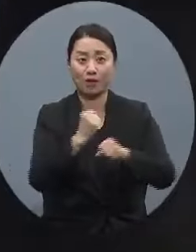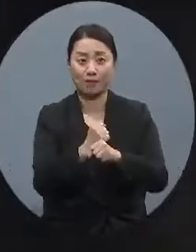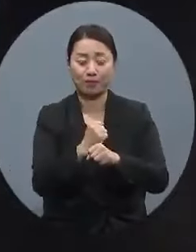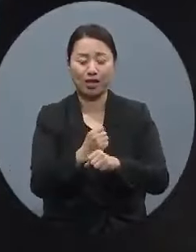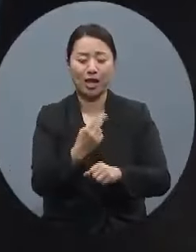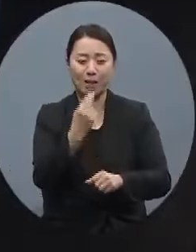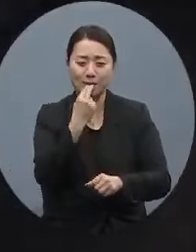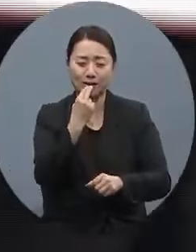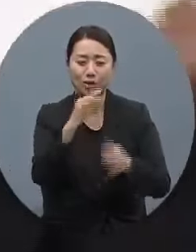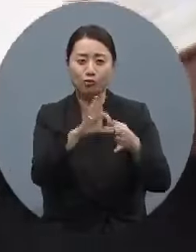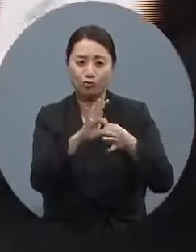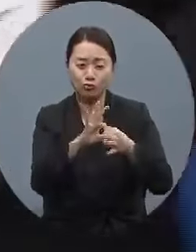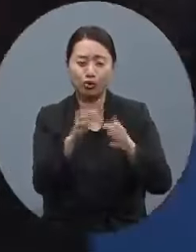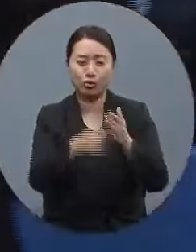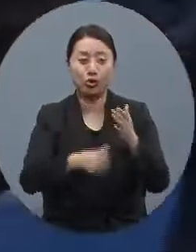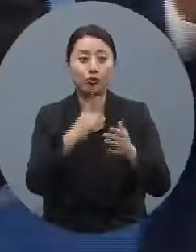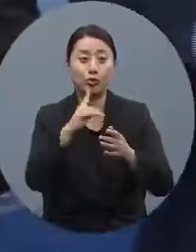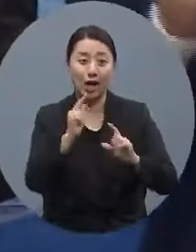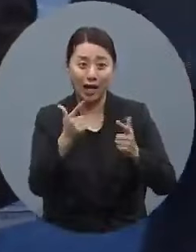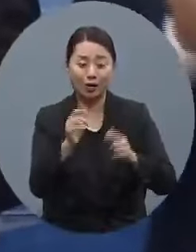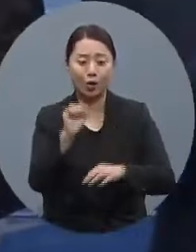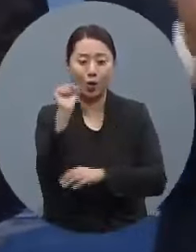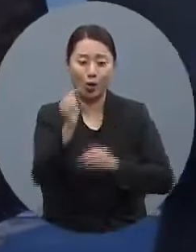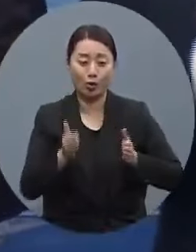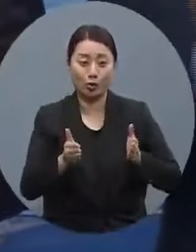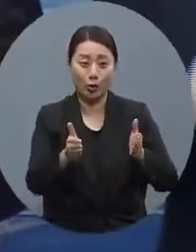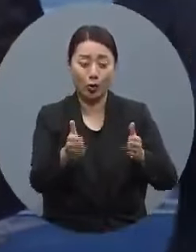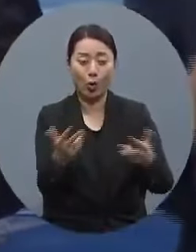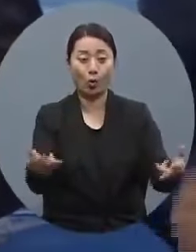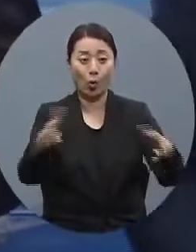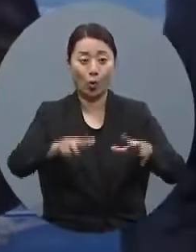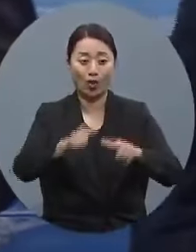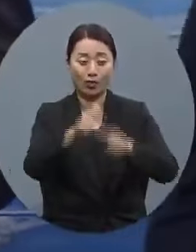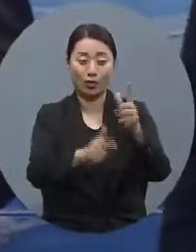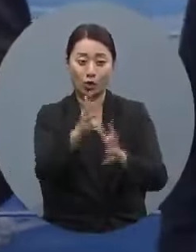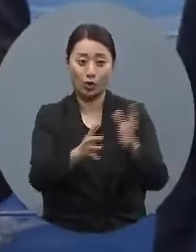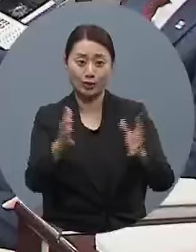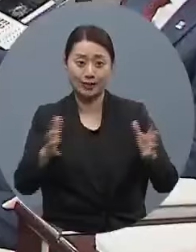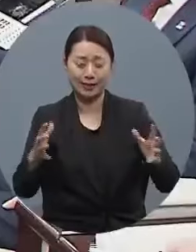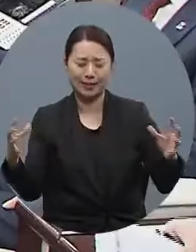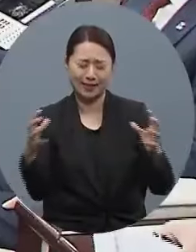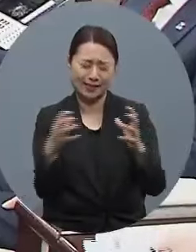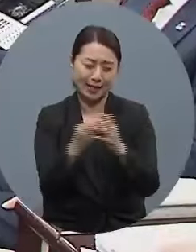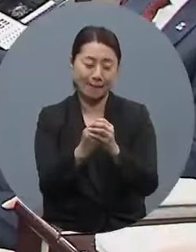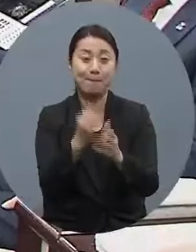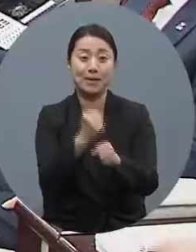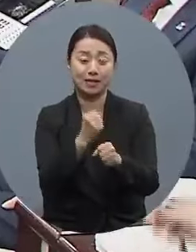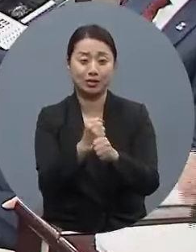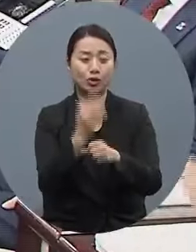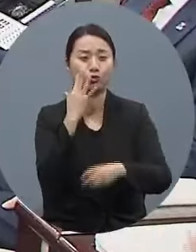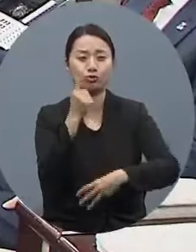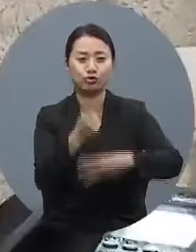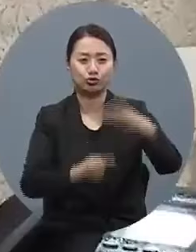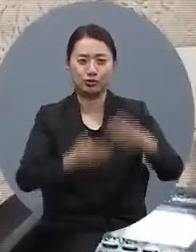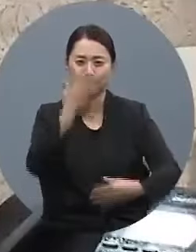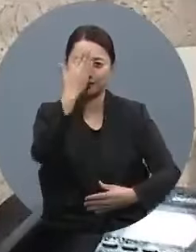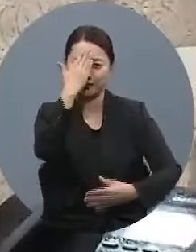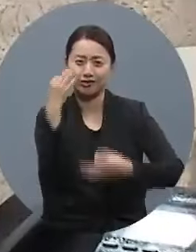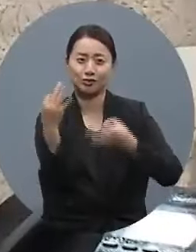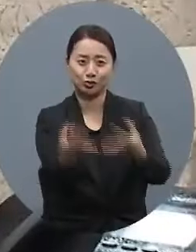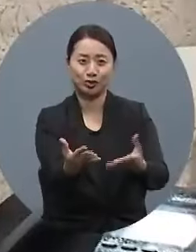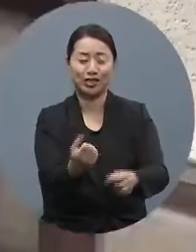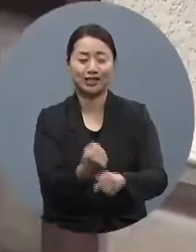배터리 관련 생산공장 건설과 함께 도로 공원 녹지 등 산업단지 기반 시설도 조성해 기부채납하기로